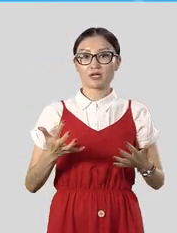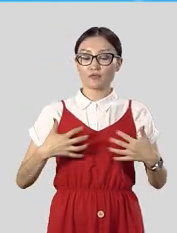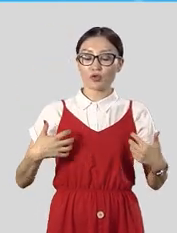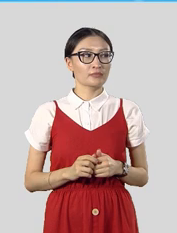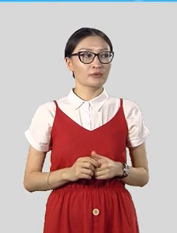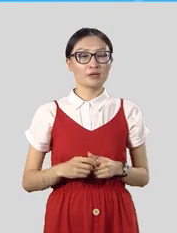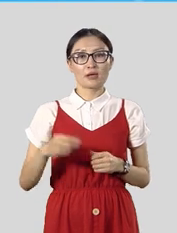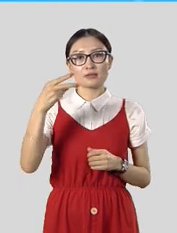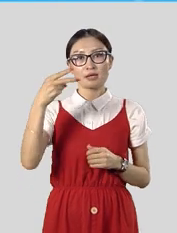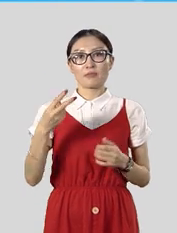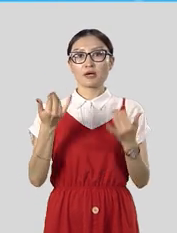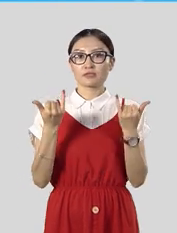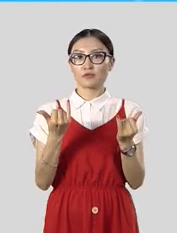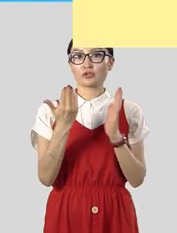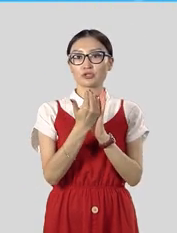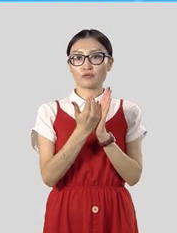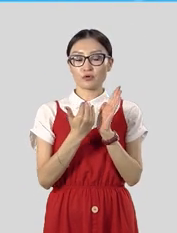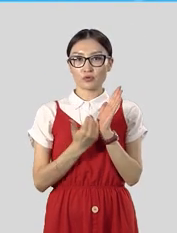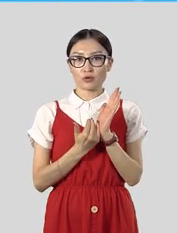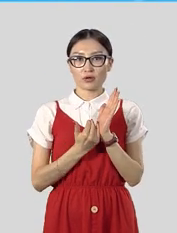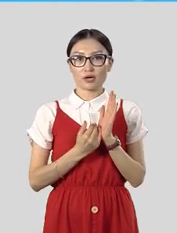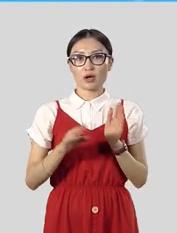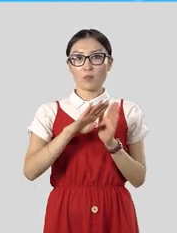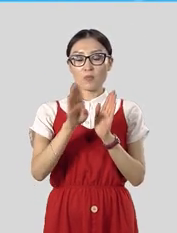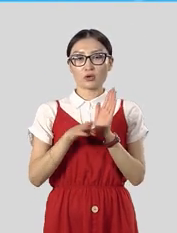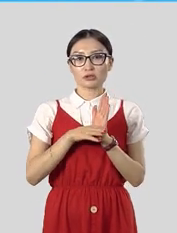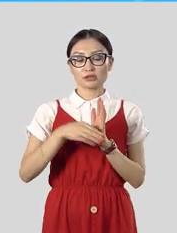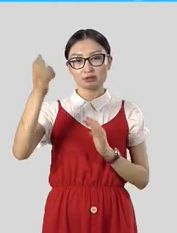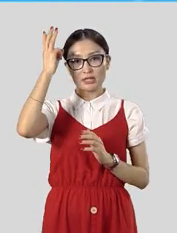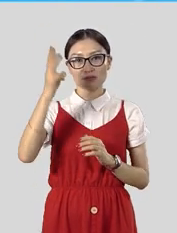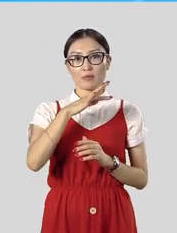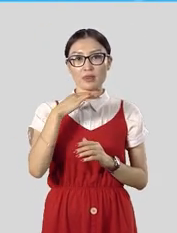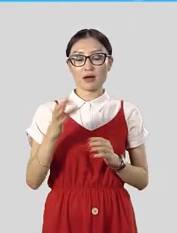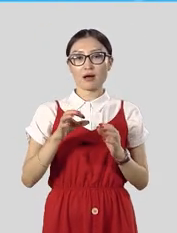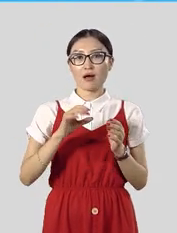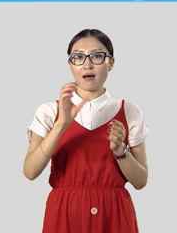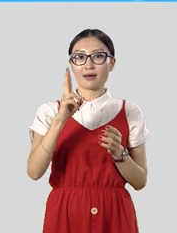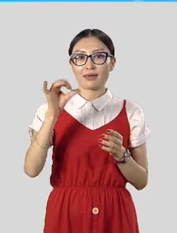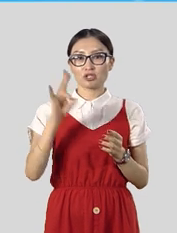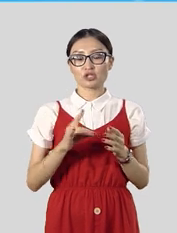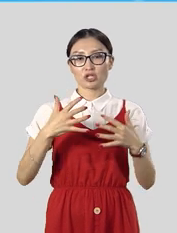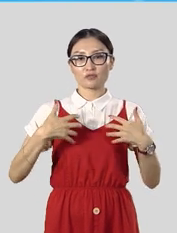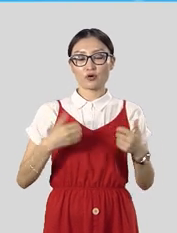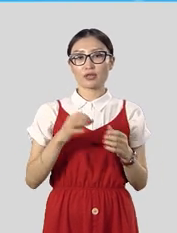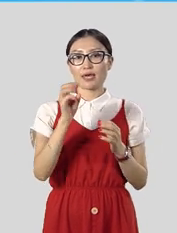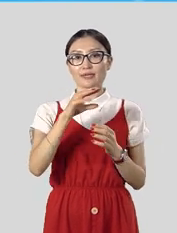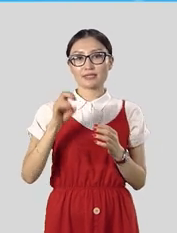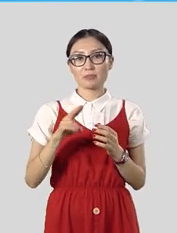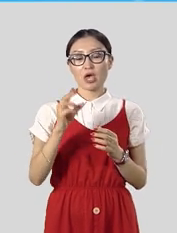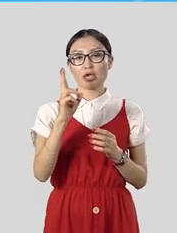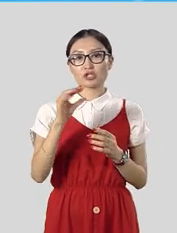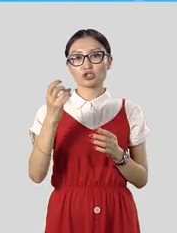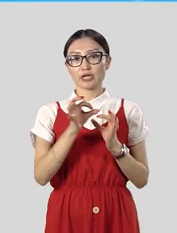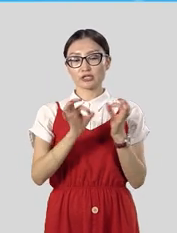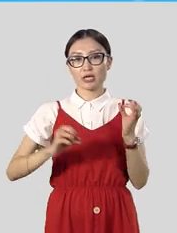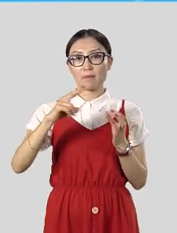животных. Тема сегодняшнего урока – подцарство многоклеточные животные, тип